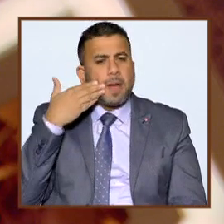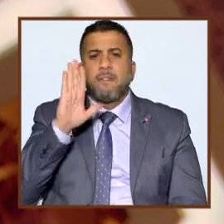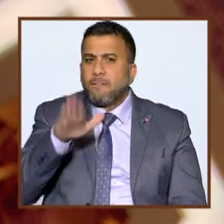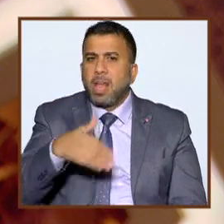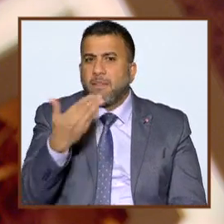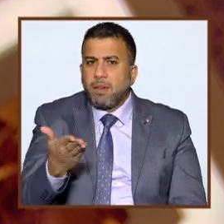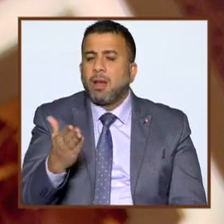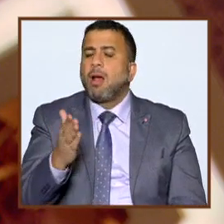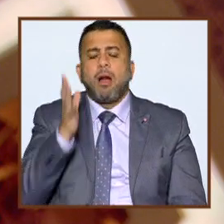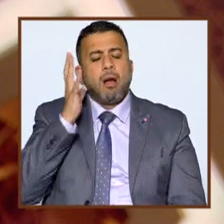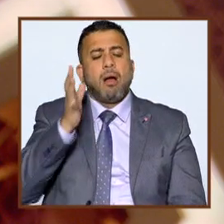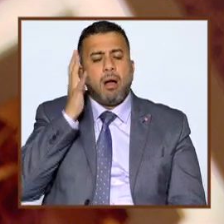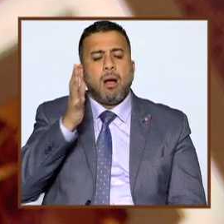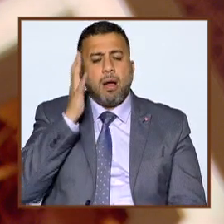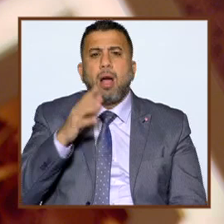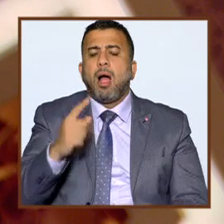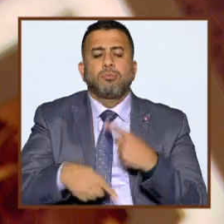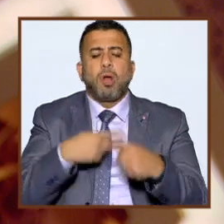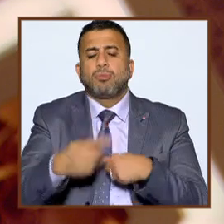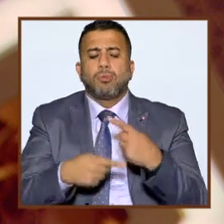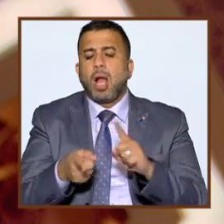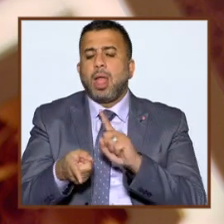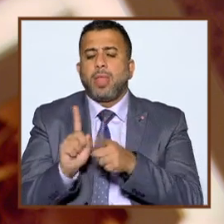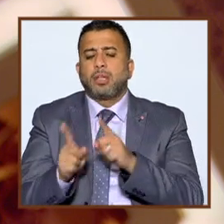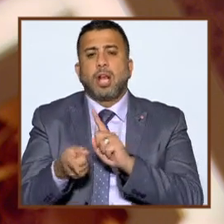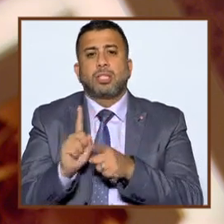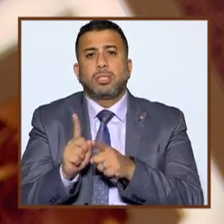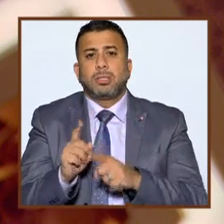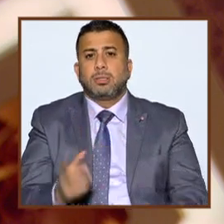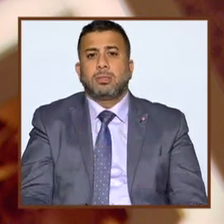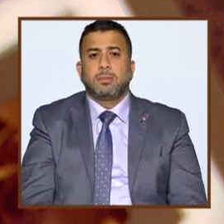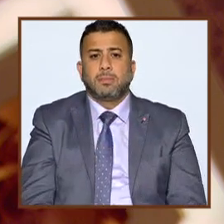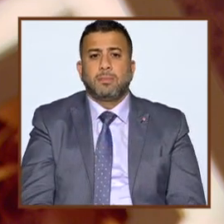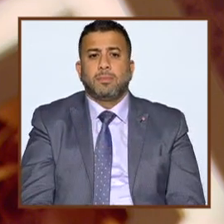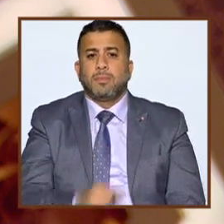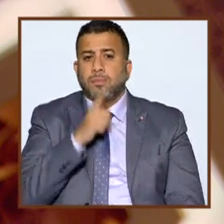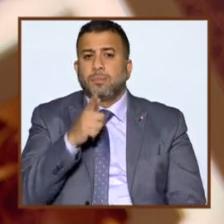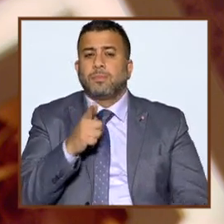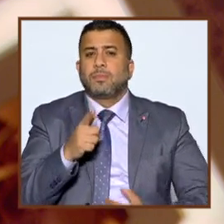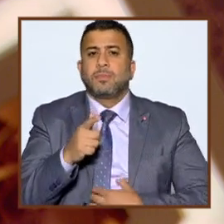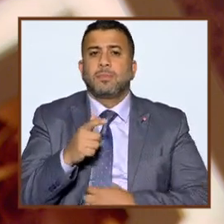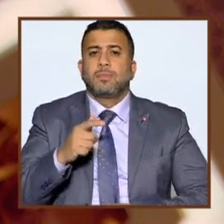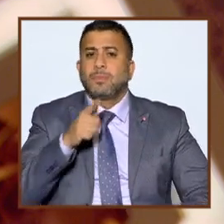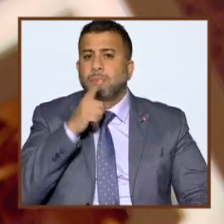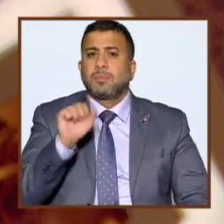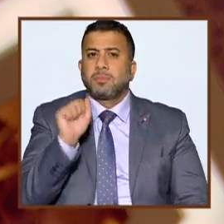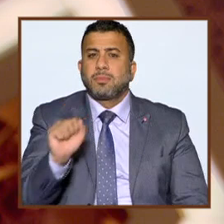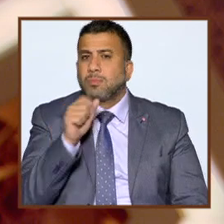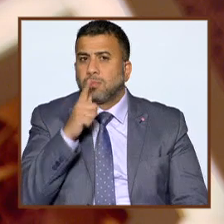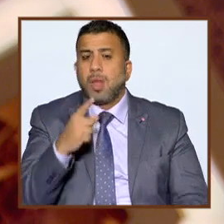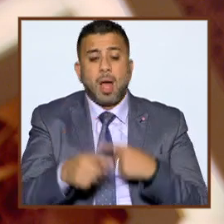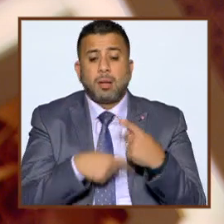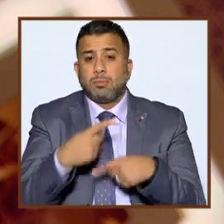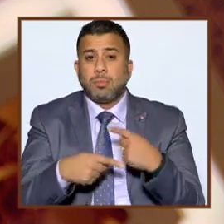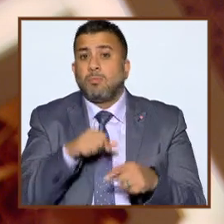رمضان، وما كان يزيد على ذلك. لكن قول عائشة وما كان يزيد على ذلك هذا على الغالب،